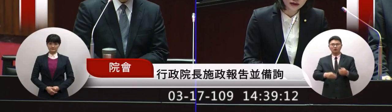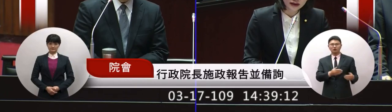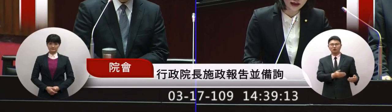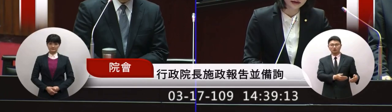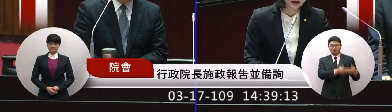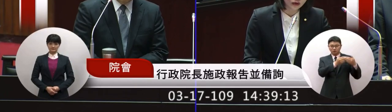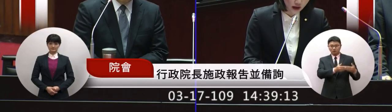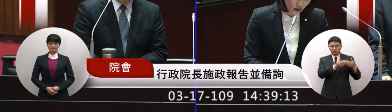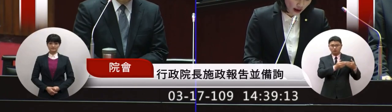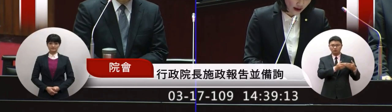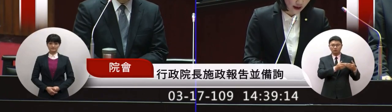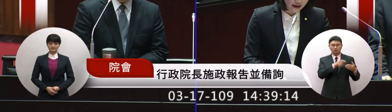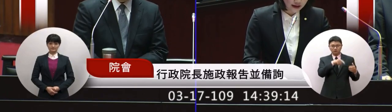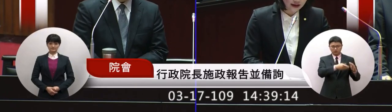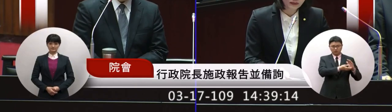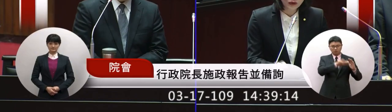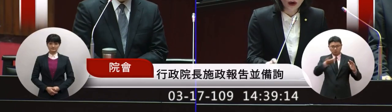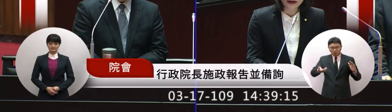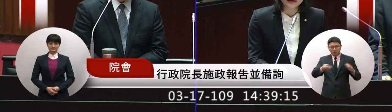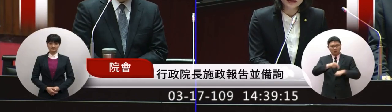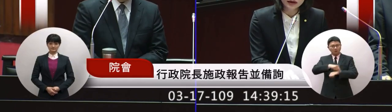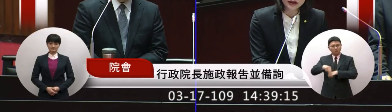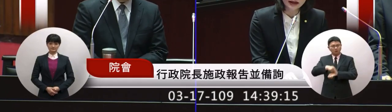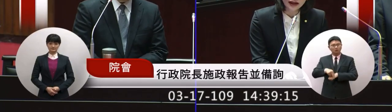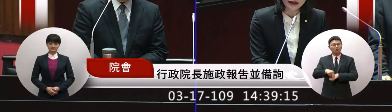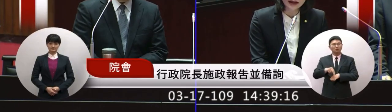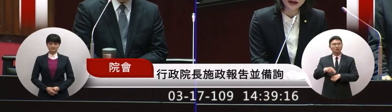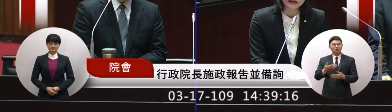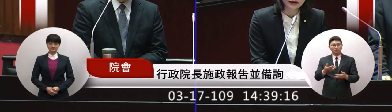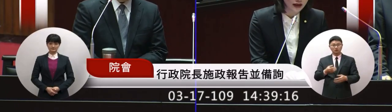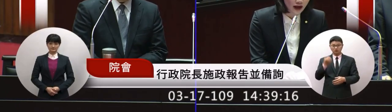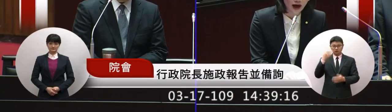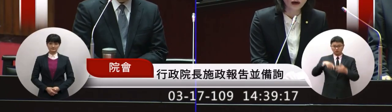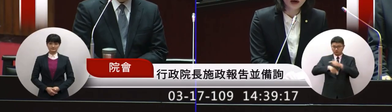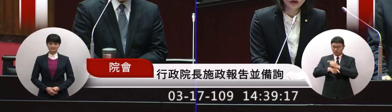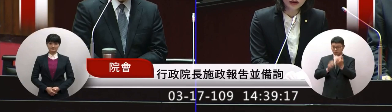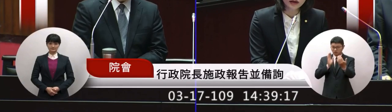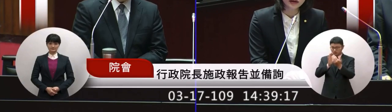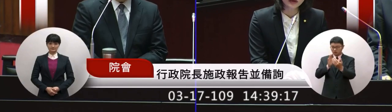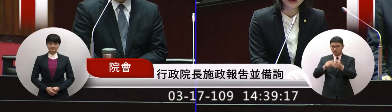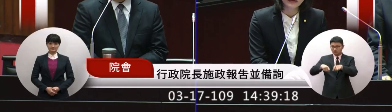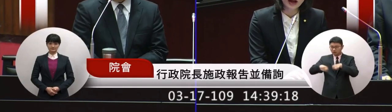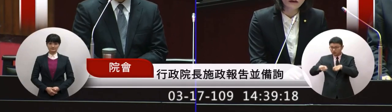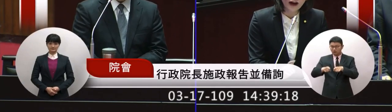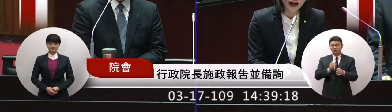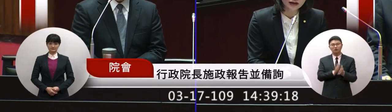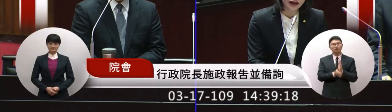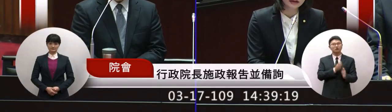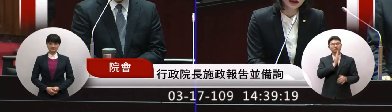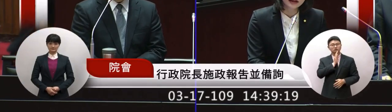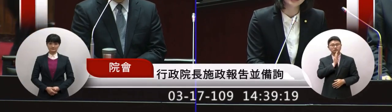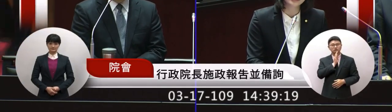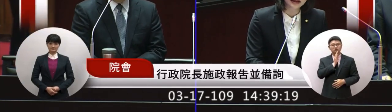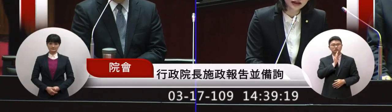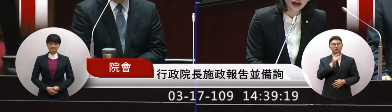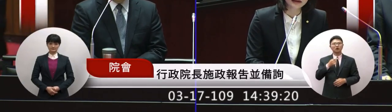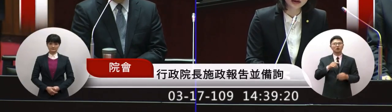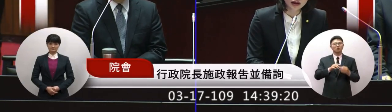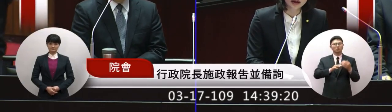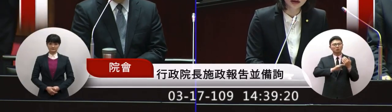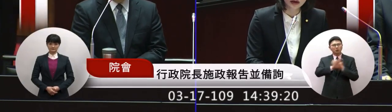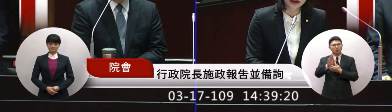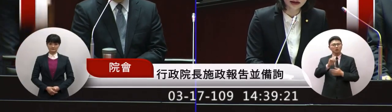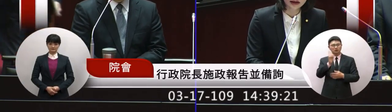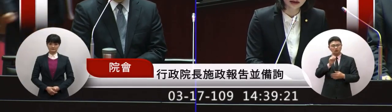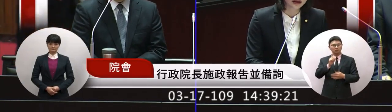方向的规划，以不管是新南向也好，或者是我们要发展任何一项